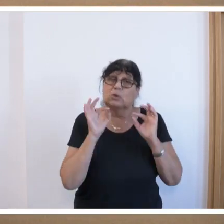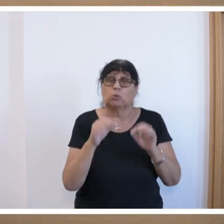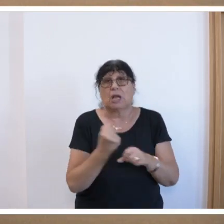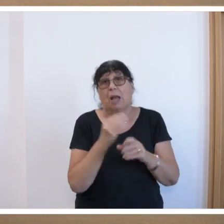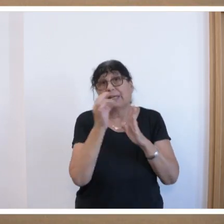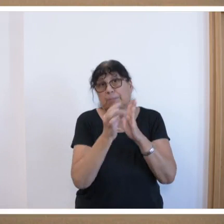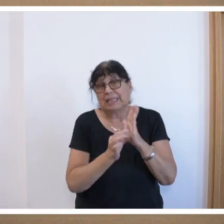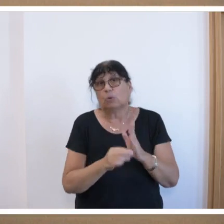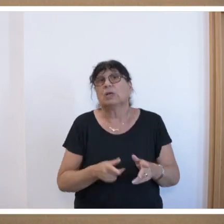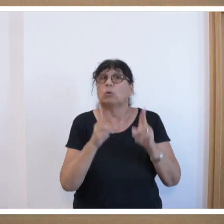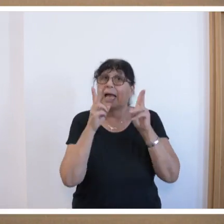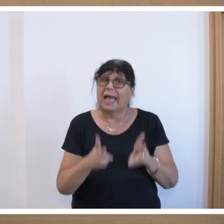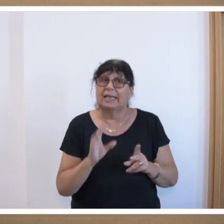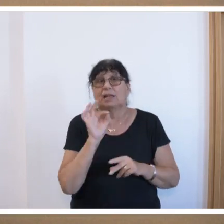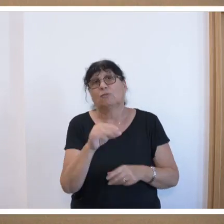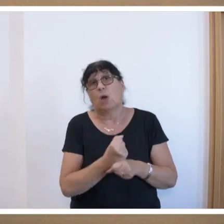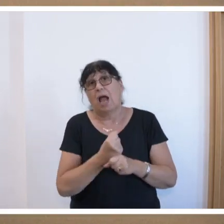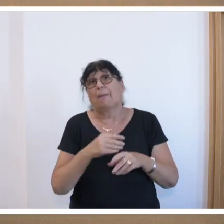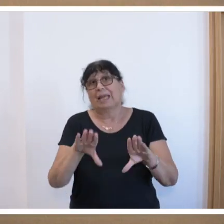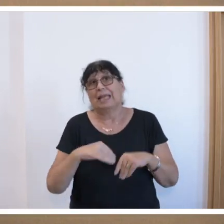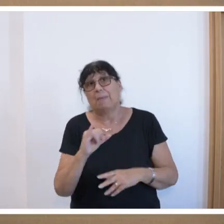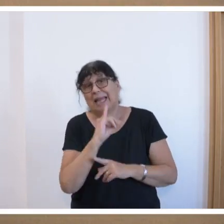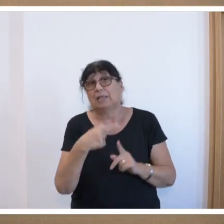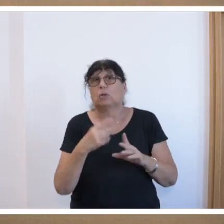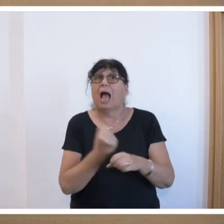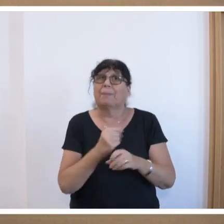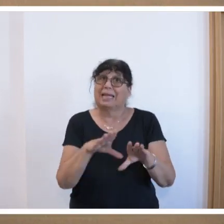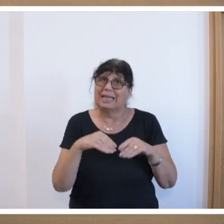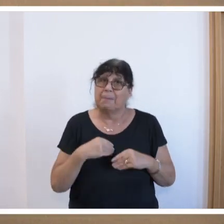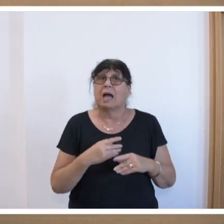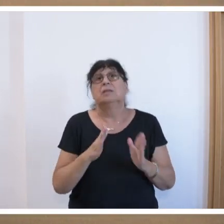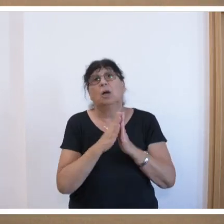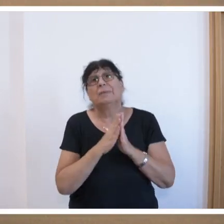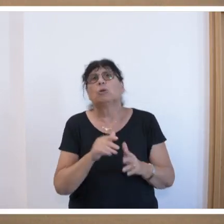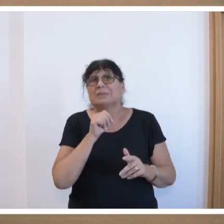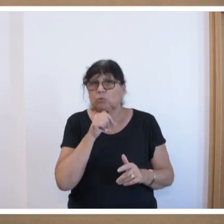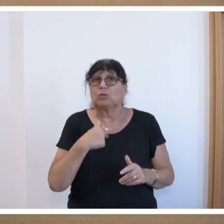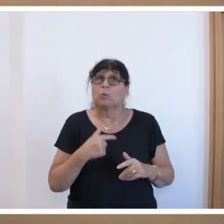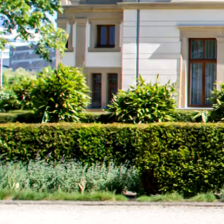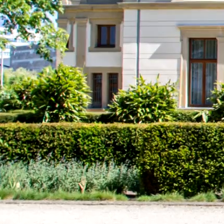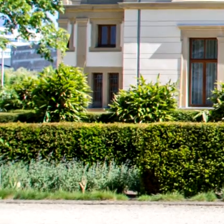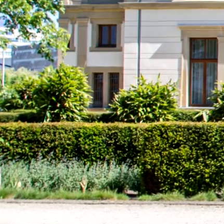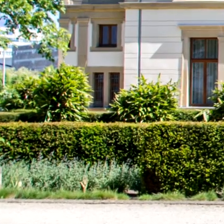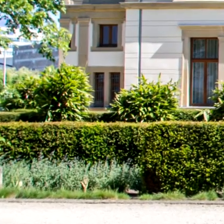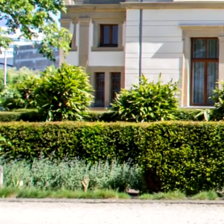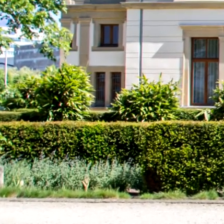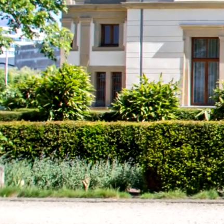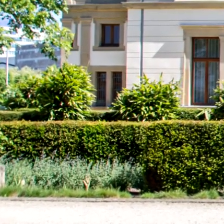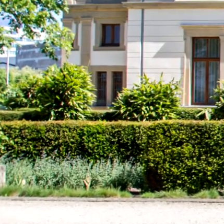und für die Rechte der Arbeitnehmerinnen und Arbeitnehmer einstehen. Ich bitte daher um Zustimmung zu unserem Antrag. Glück auf!